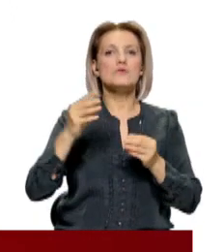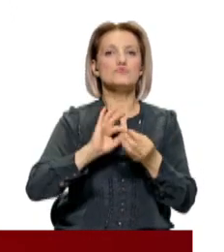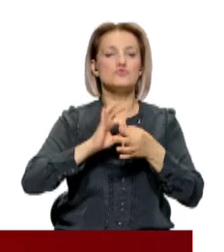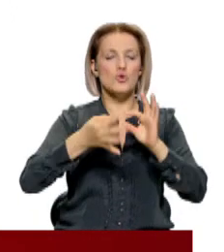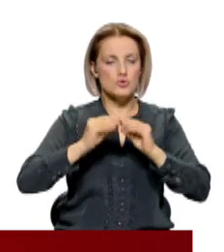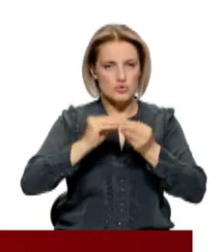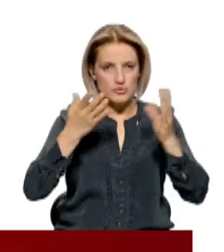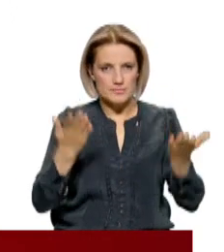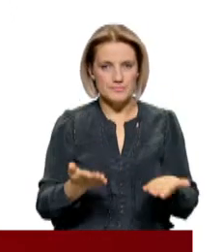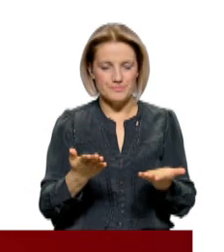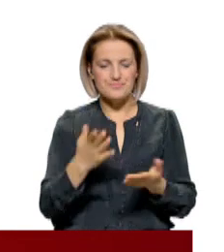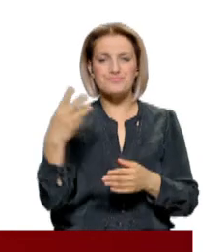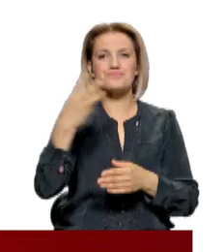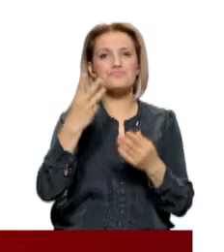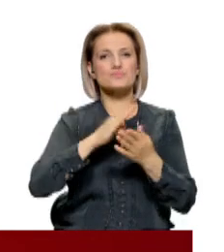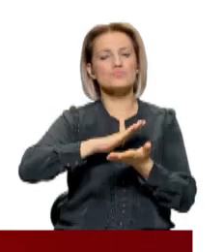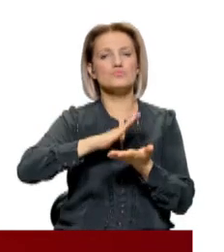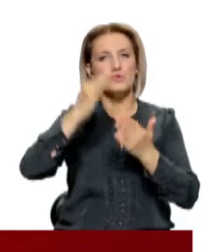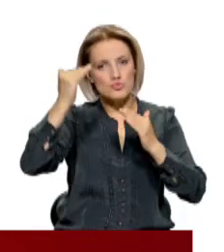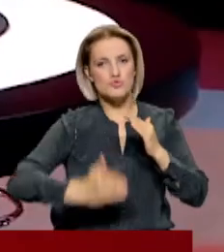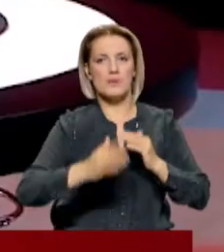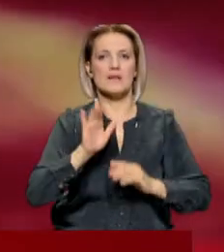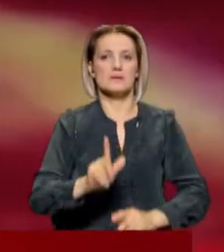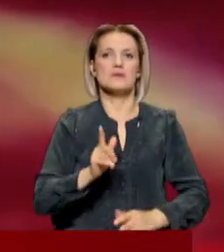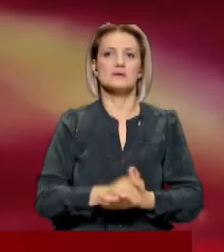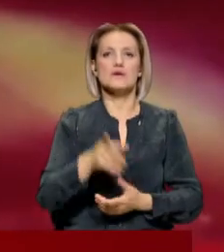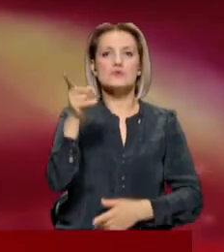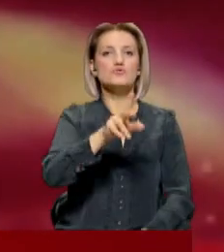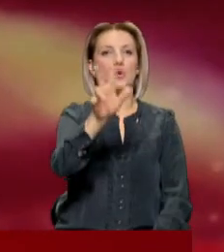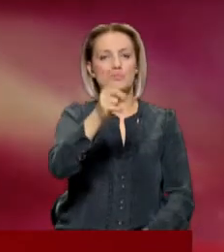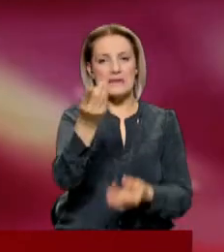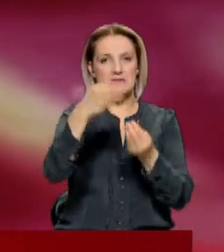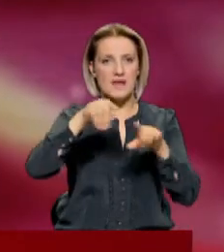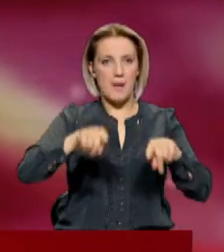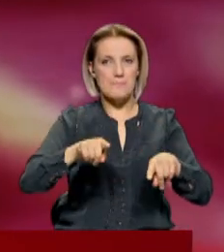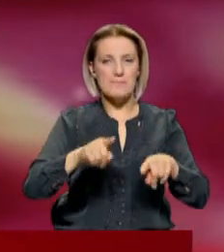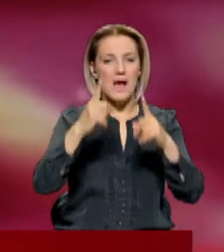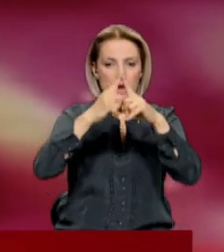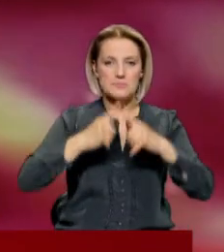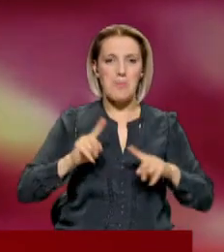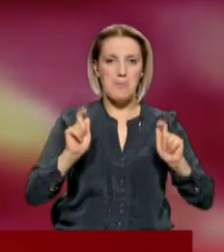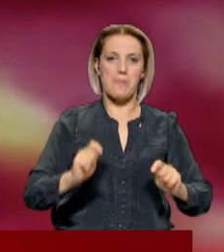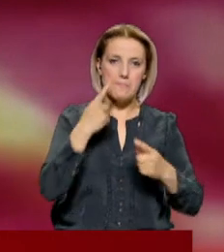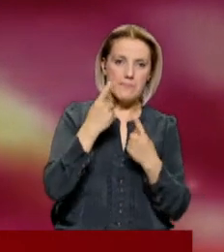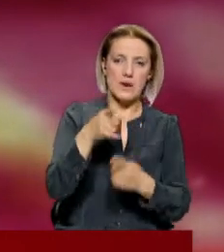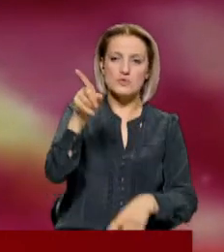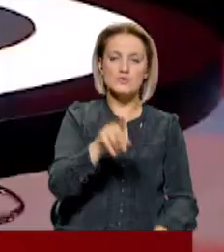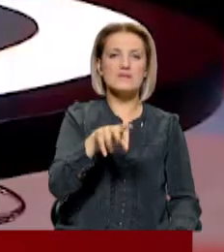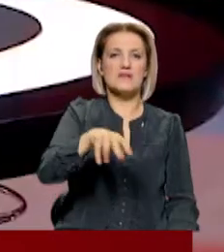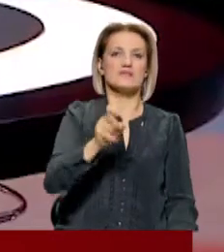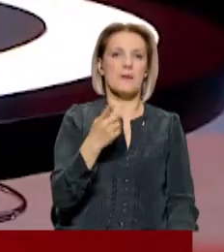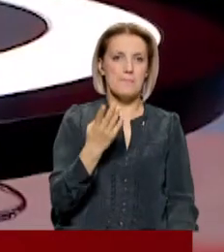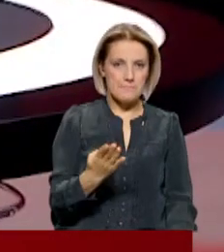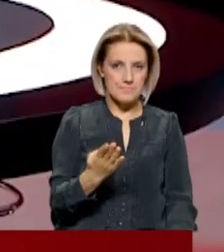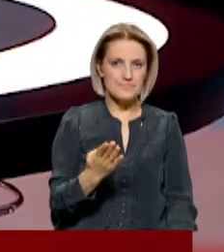düşürmektir uyduruk zamlarla epilasyon peşinde sürüklenmek deyip 130'luk pizzam ama aritmetik olarak bakarsak Bu yüzde seksen ama